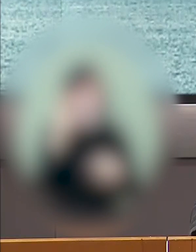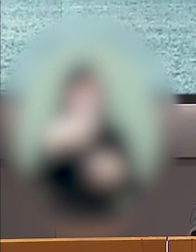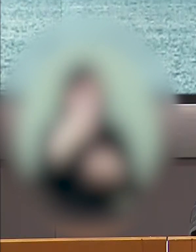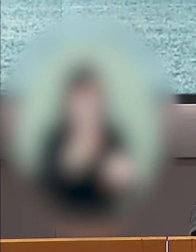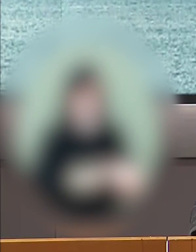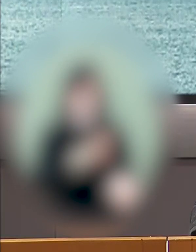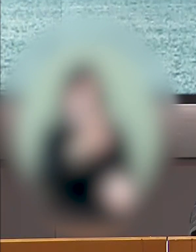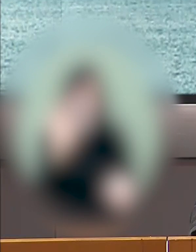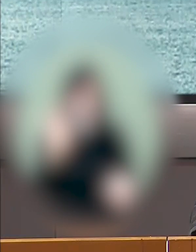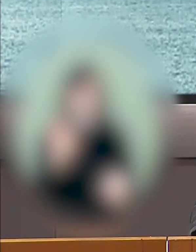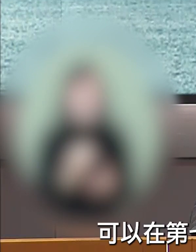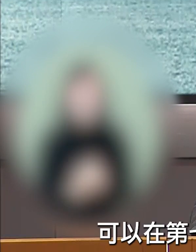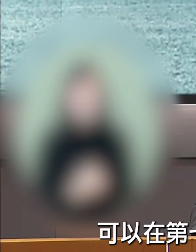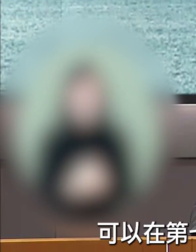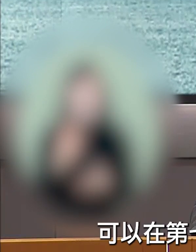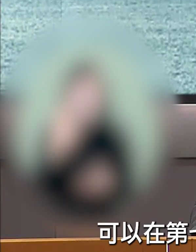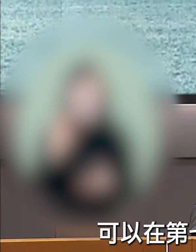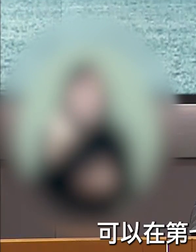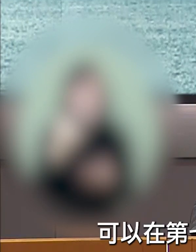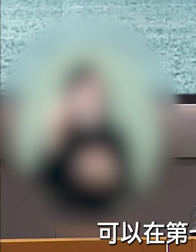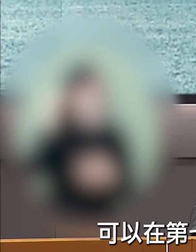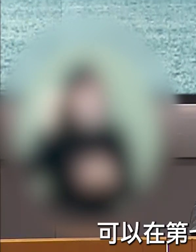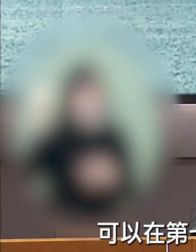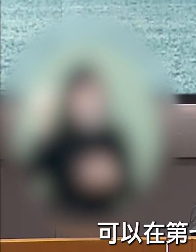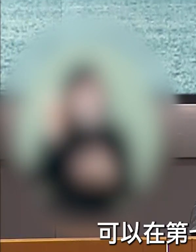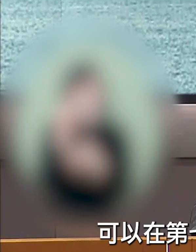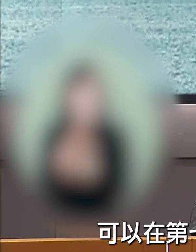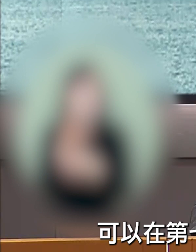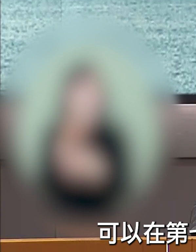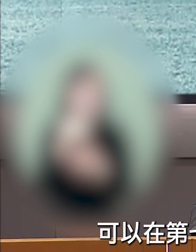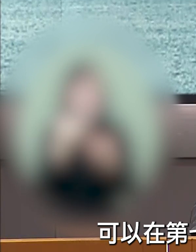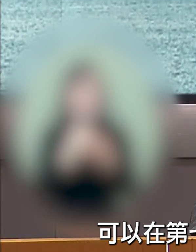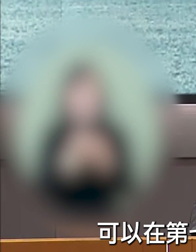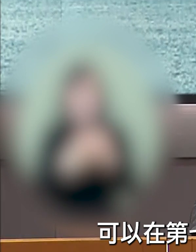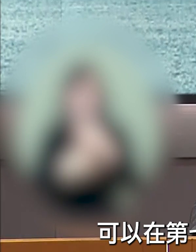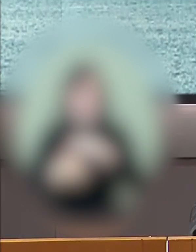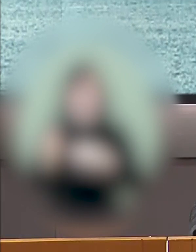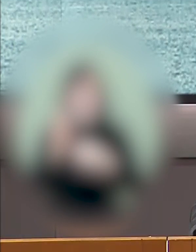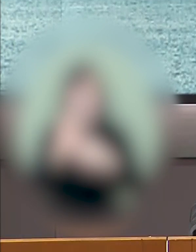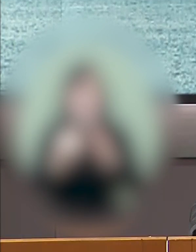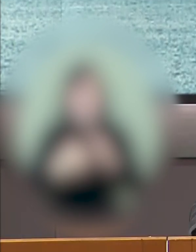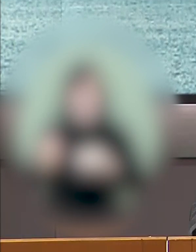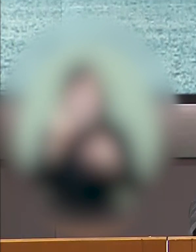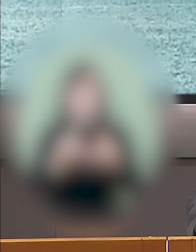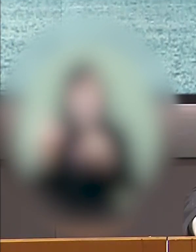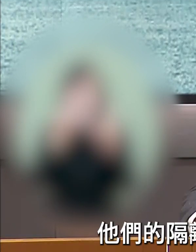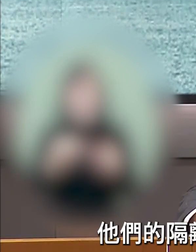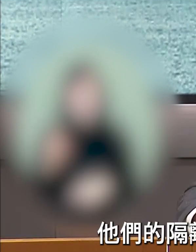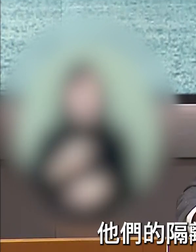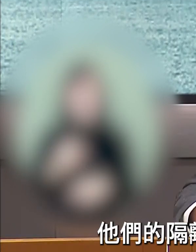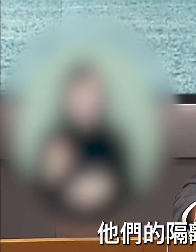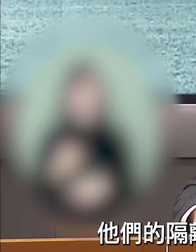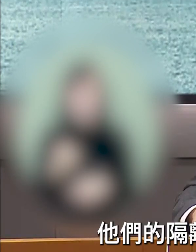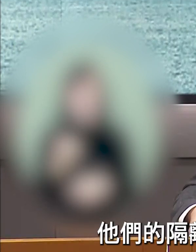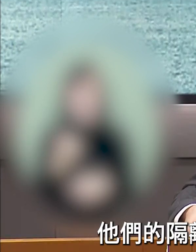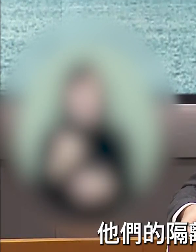一個陰性的結果，他們可以在第7日提早離開個社區隔離設施或者是家居如常生活。他們的隔